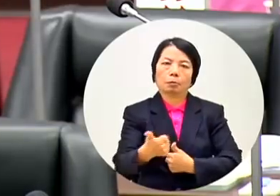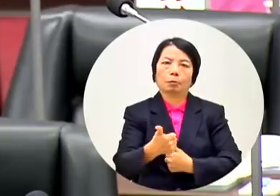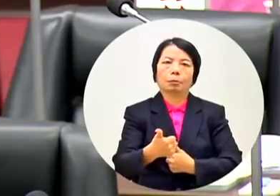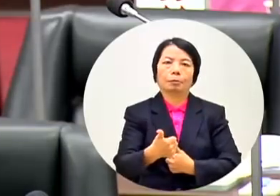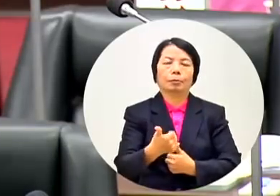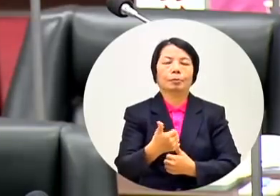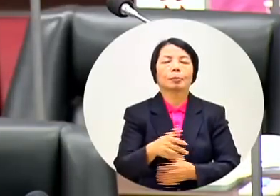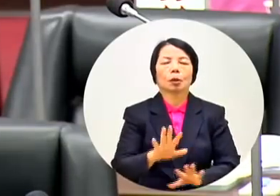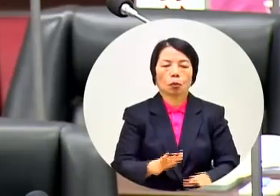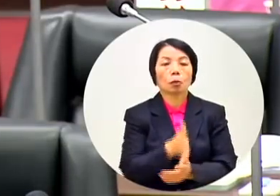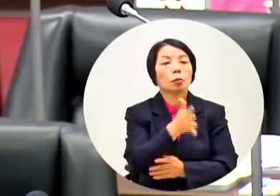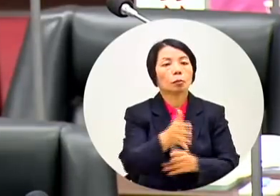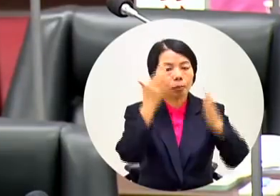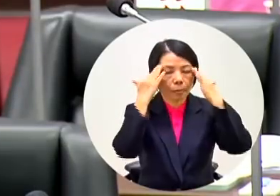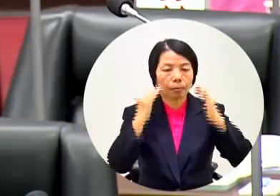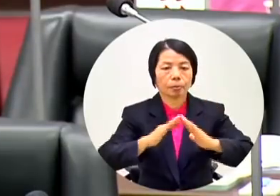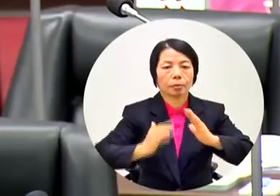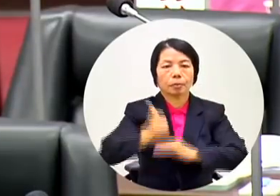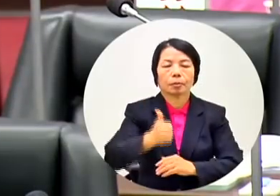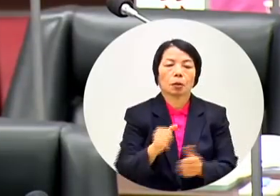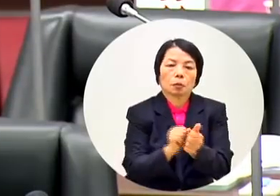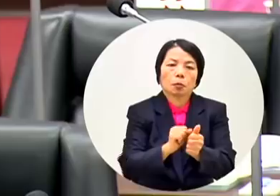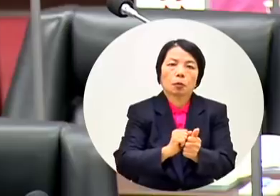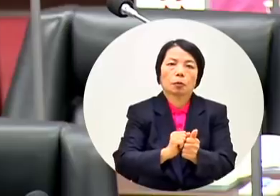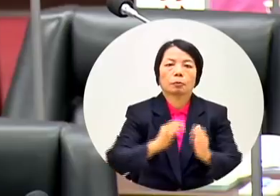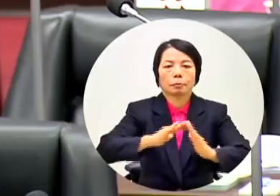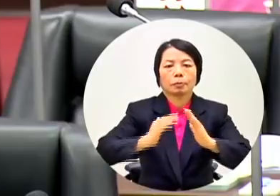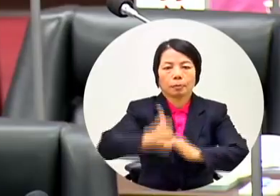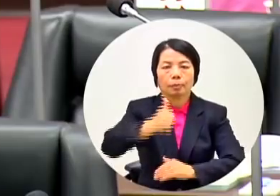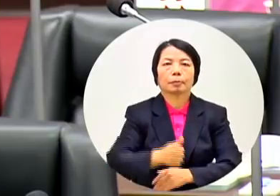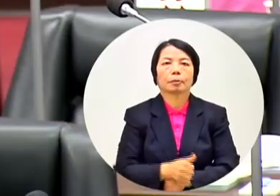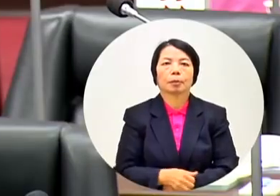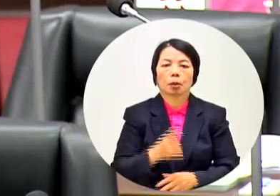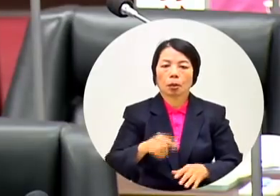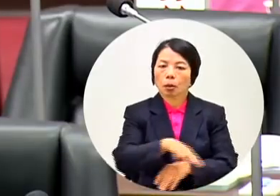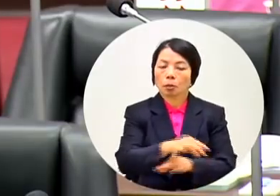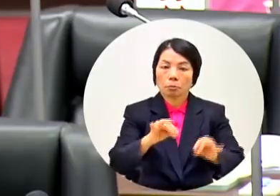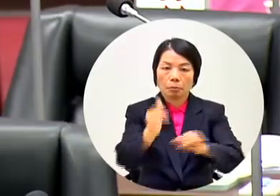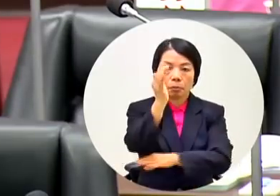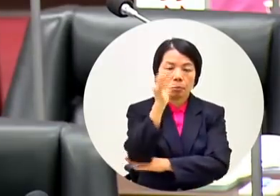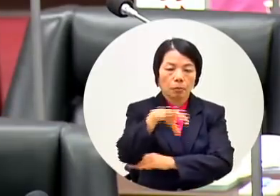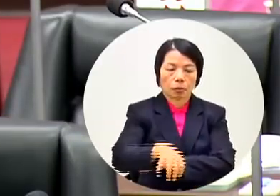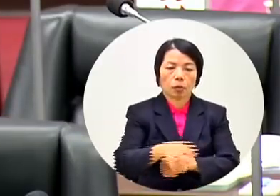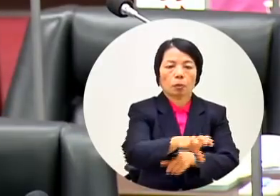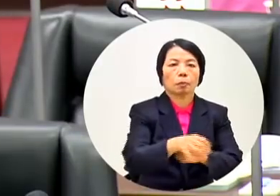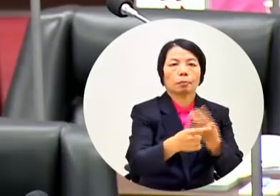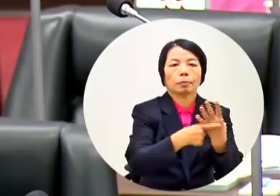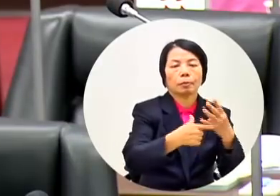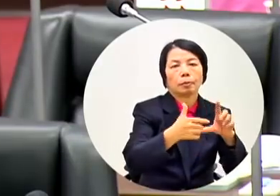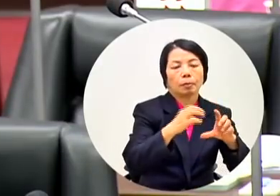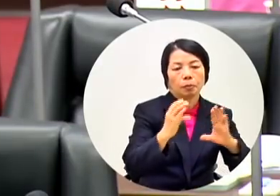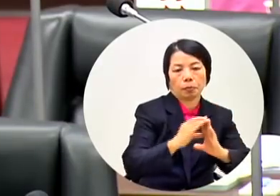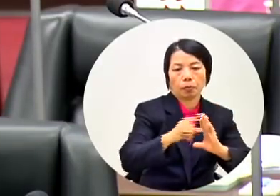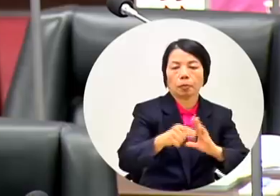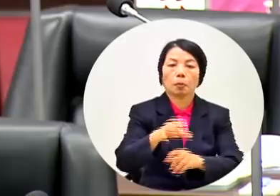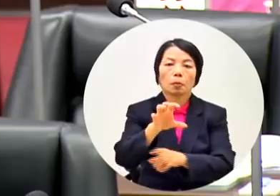咱李副市长过伫啊，咱所谓地政局，包括农业局，咱的农民朋友，咱面对